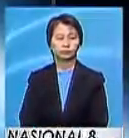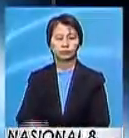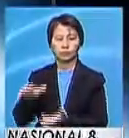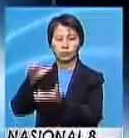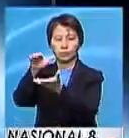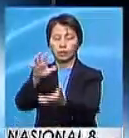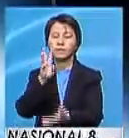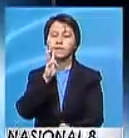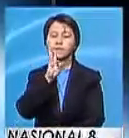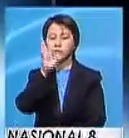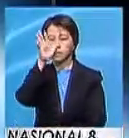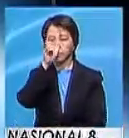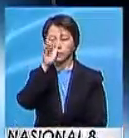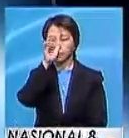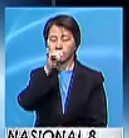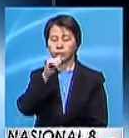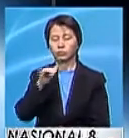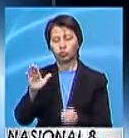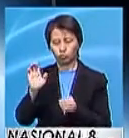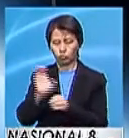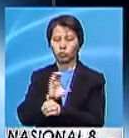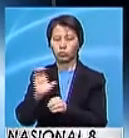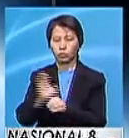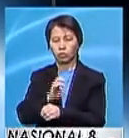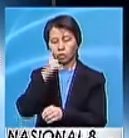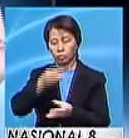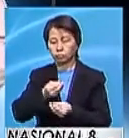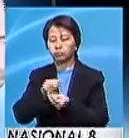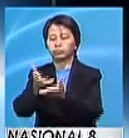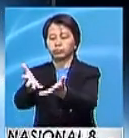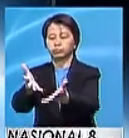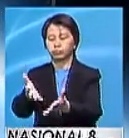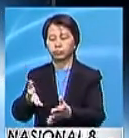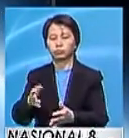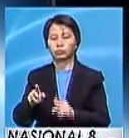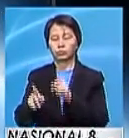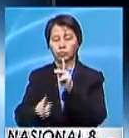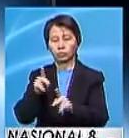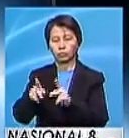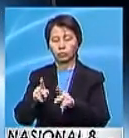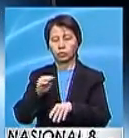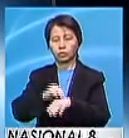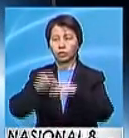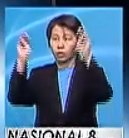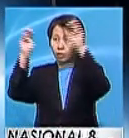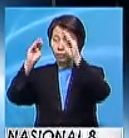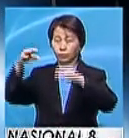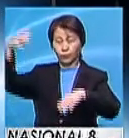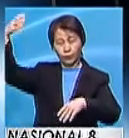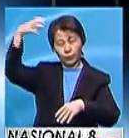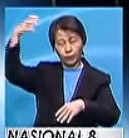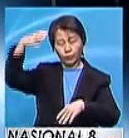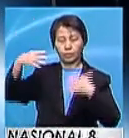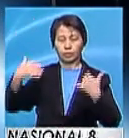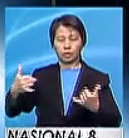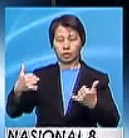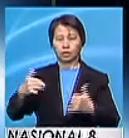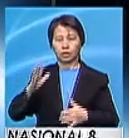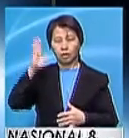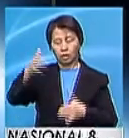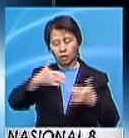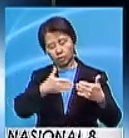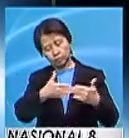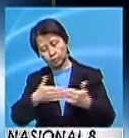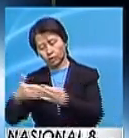Bekalan air di Melaka dijangka mencukupi bagi menampung permintaan pengguna pada musim panas sekarang yang dijangka